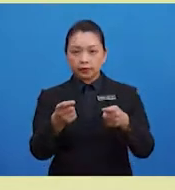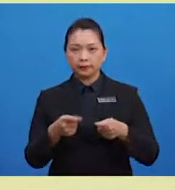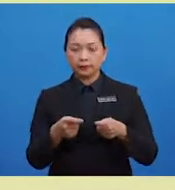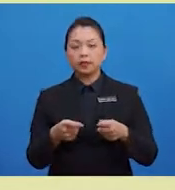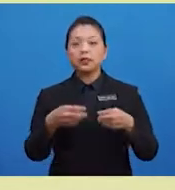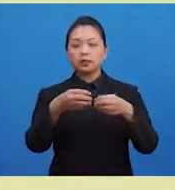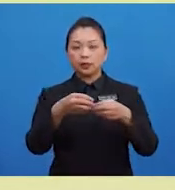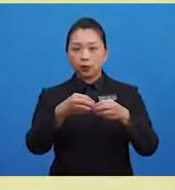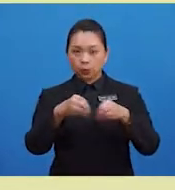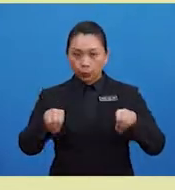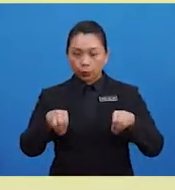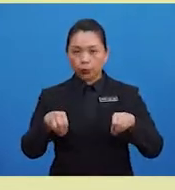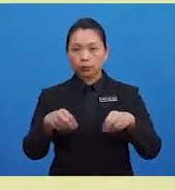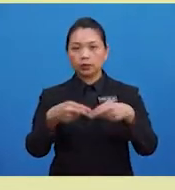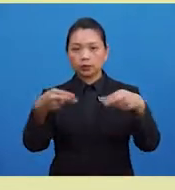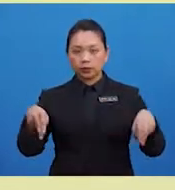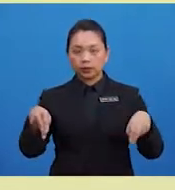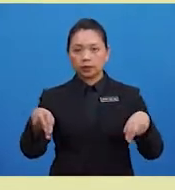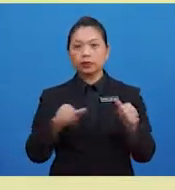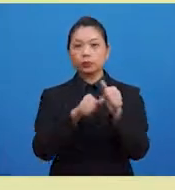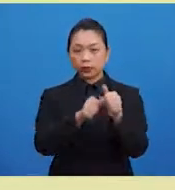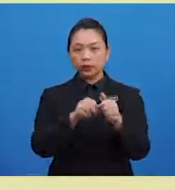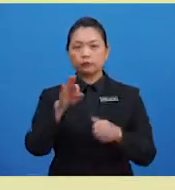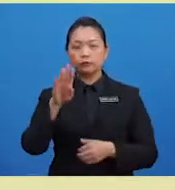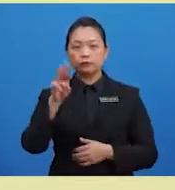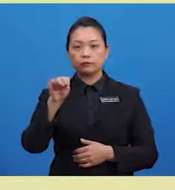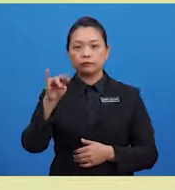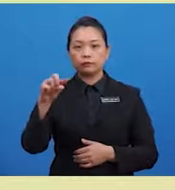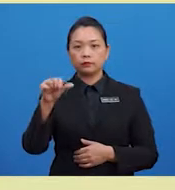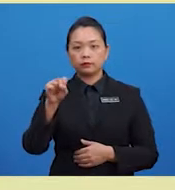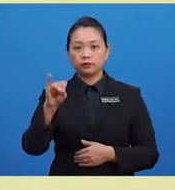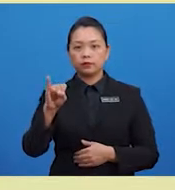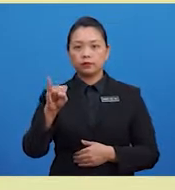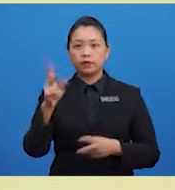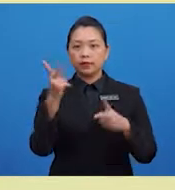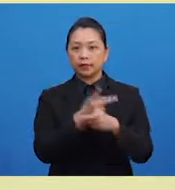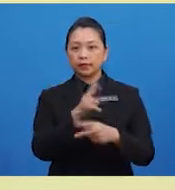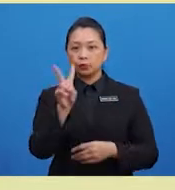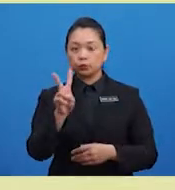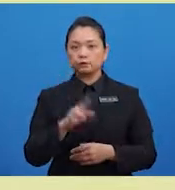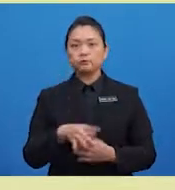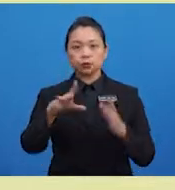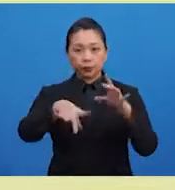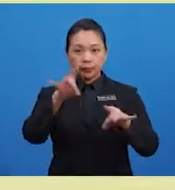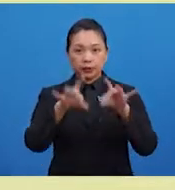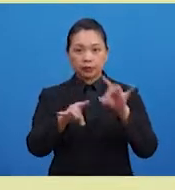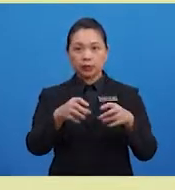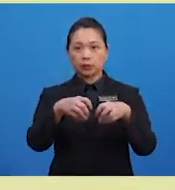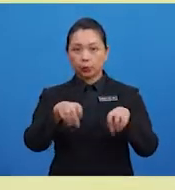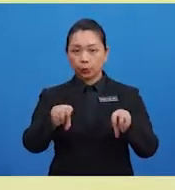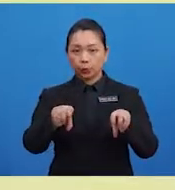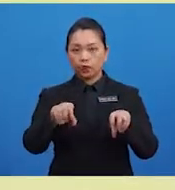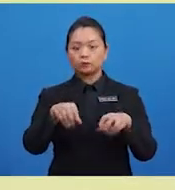telur diikuti dengan proses fumigasi kali kedua dan proses pemilihan telur sebelum proses